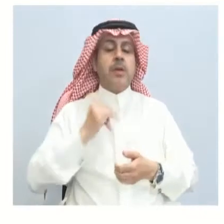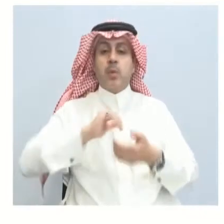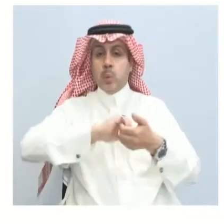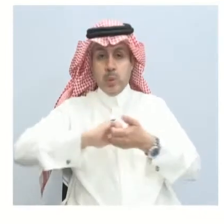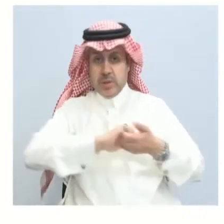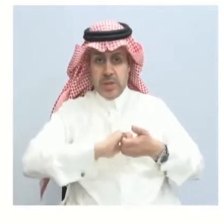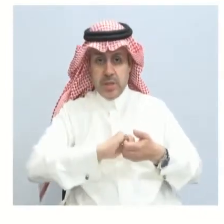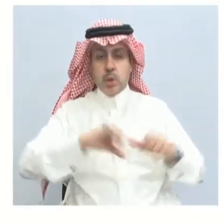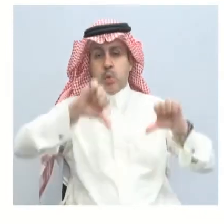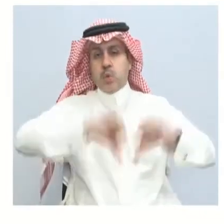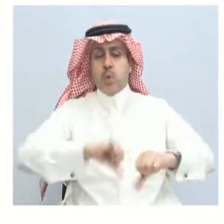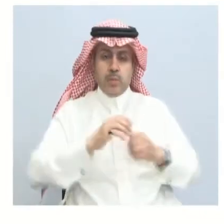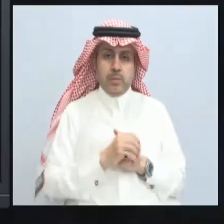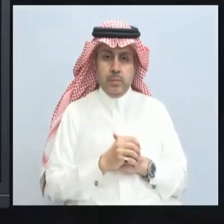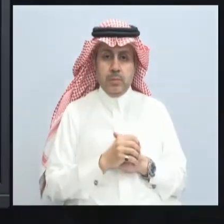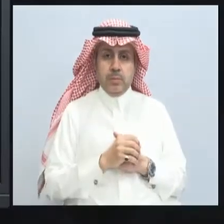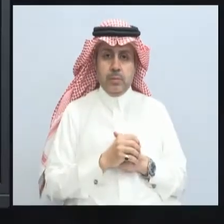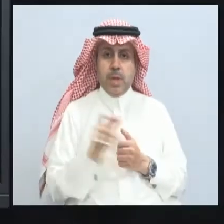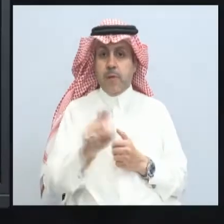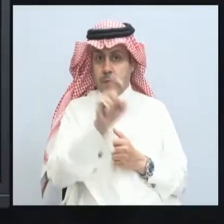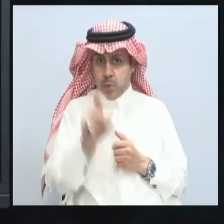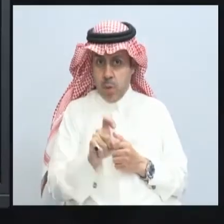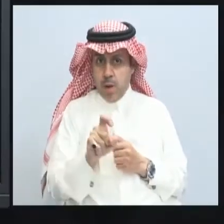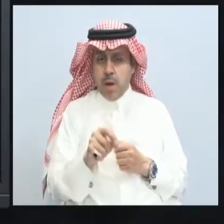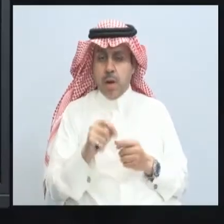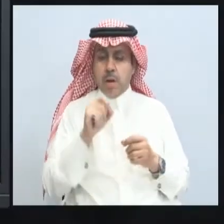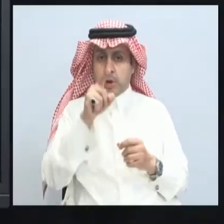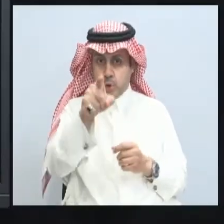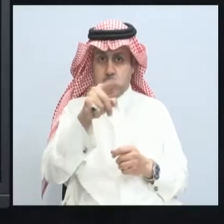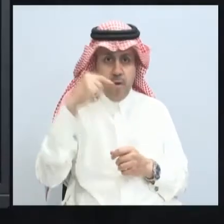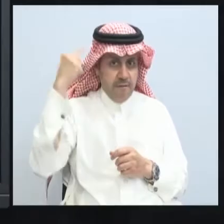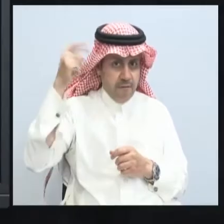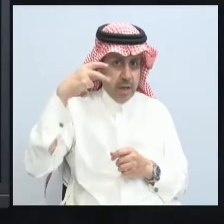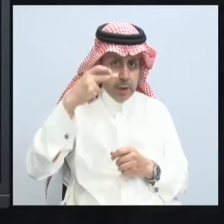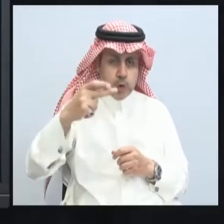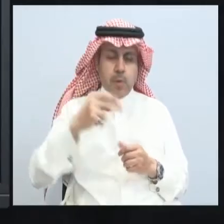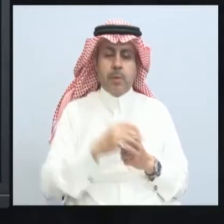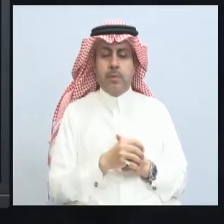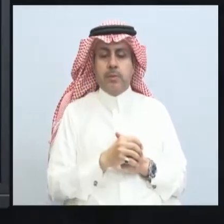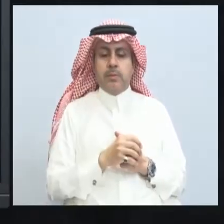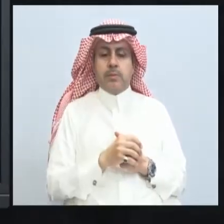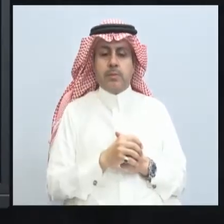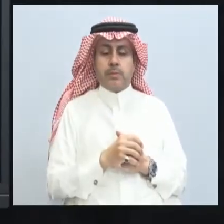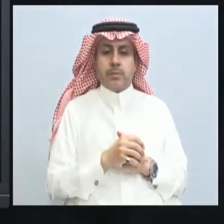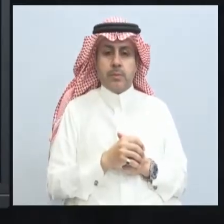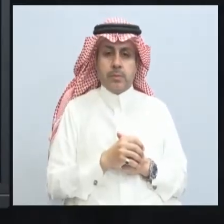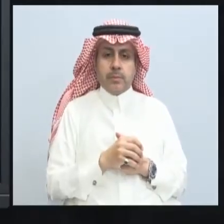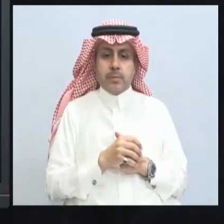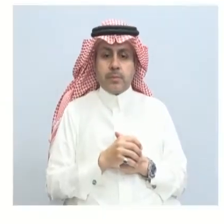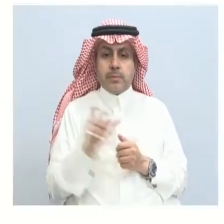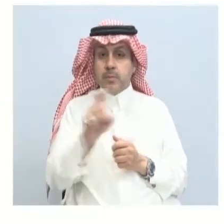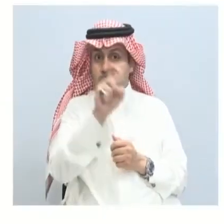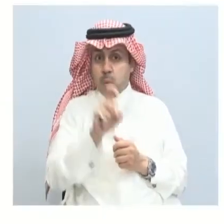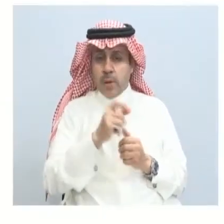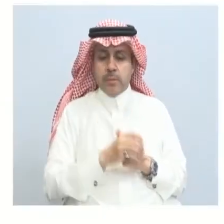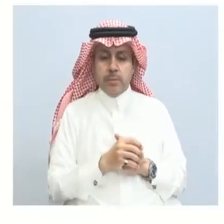سنسال اسئله اتمنى منكم الاستعداد حتى تجيبوا على هذه الاسئله ثم بعد ذلك ننطلق في درسنا الجديد السؤال